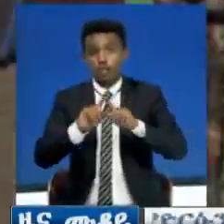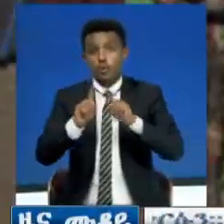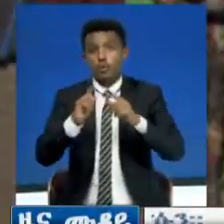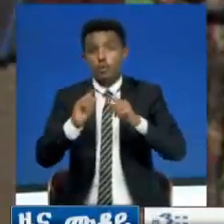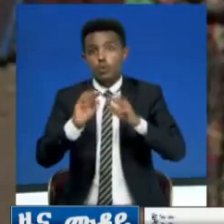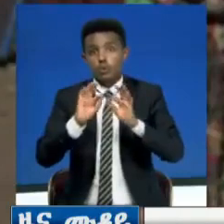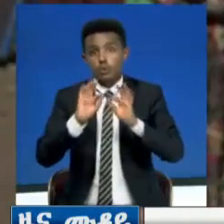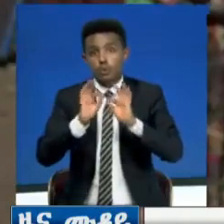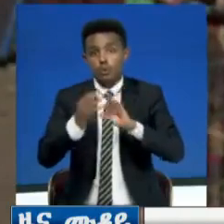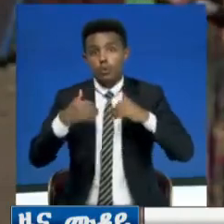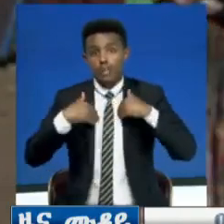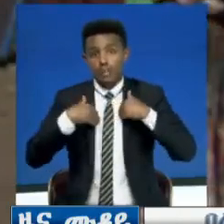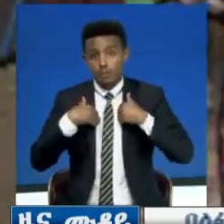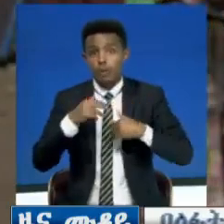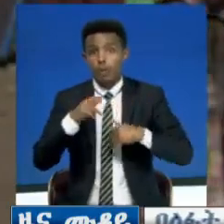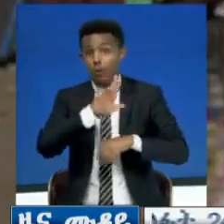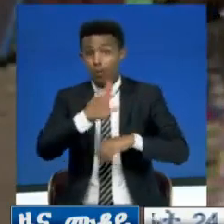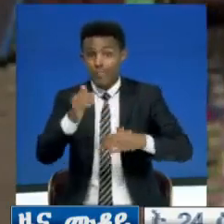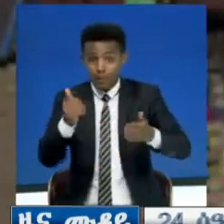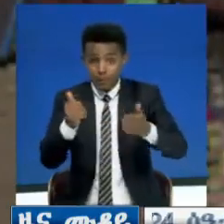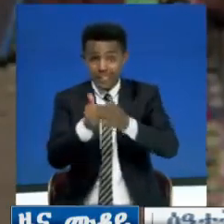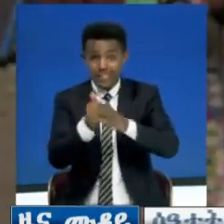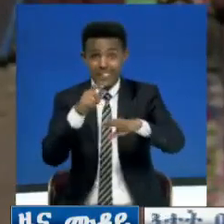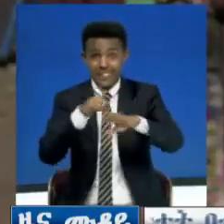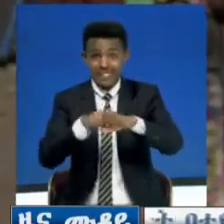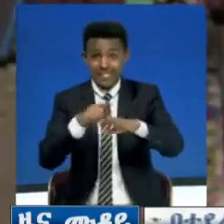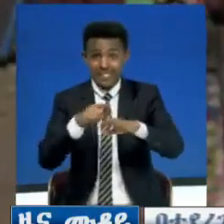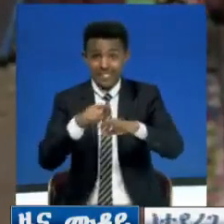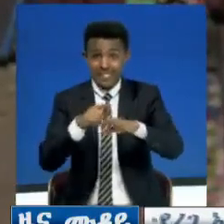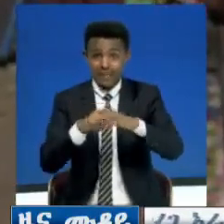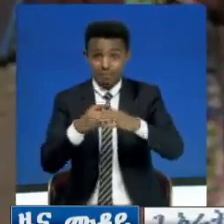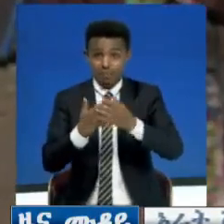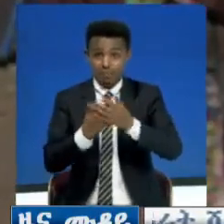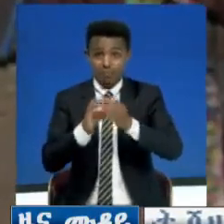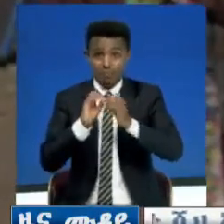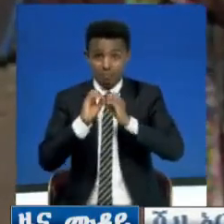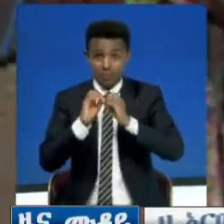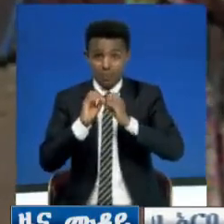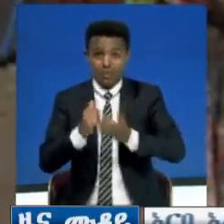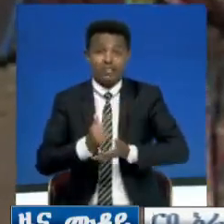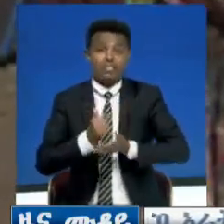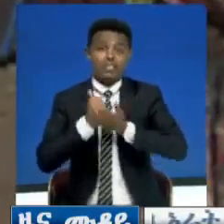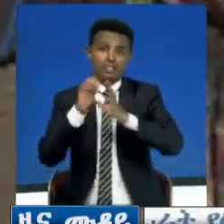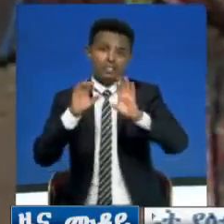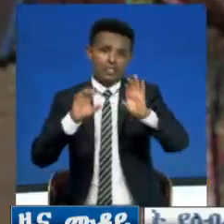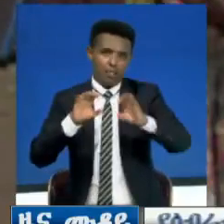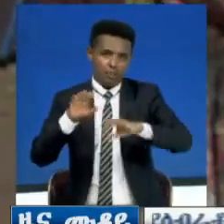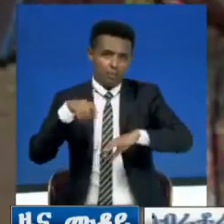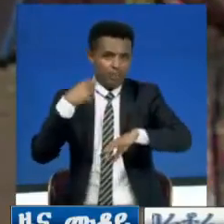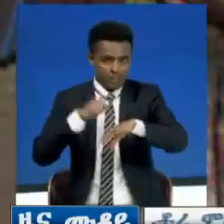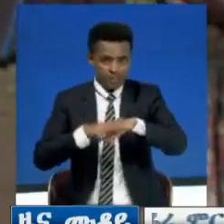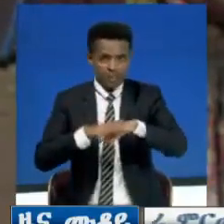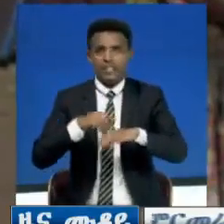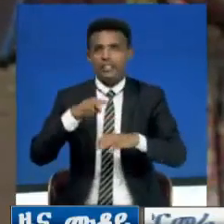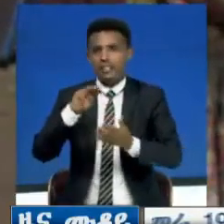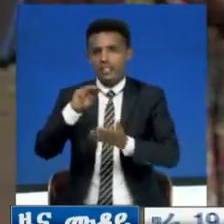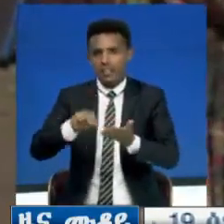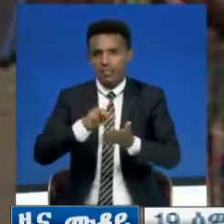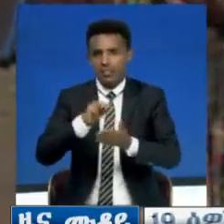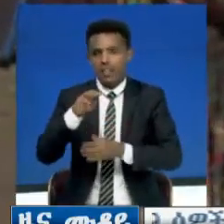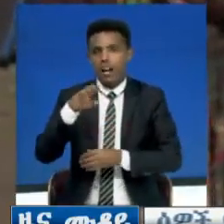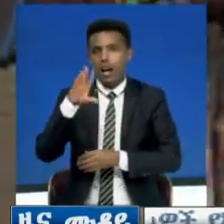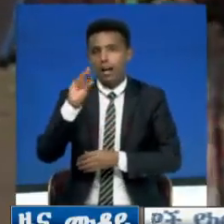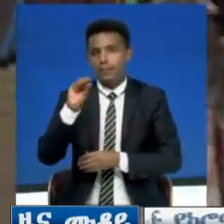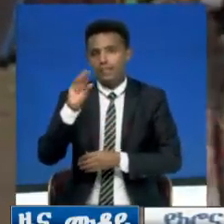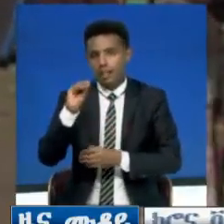አናውቅም፣ እግዚአብሔር ይስጥልን ብለናል። በአሁኑ ሰዓት ደግሞ አሁን እቺን ስናገኛት 50 ብር ጤፍ 50 ብር እኔ ራሴ 50